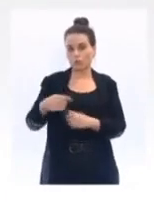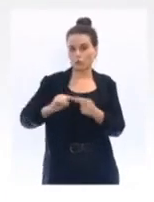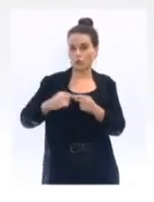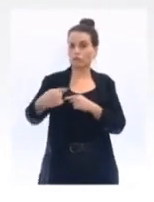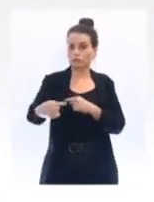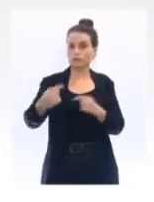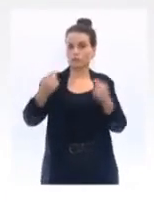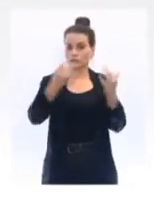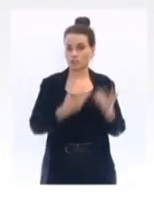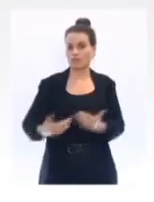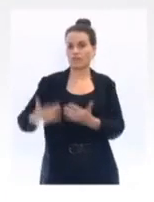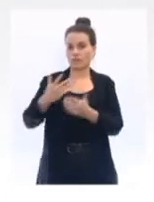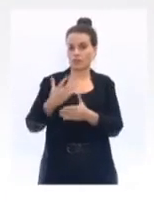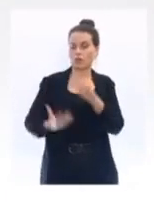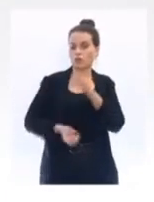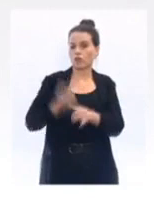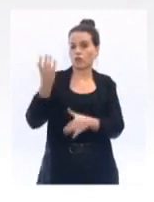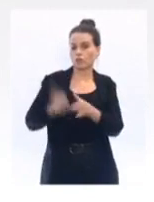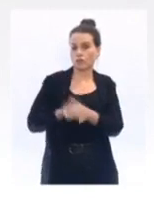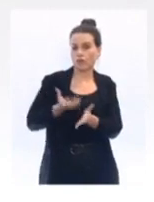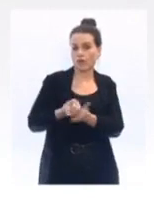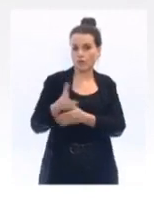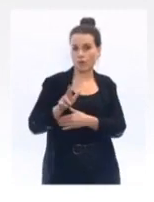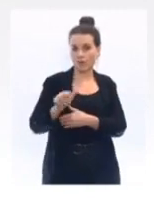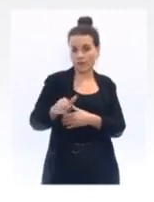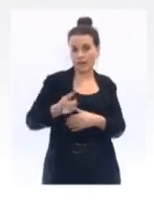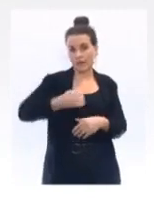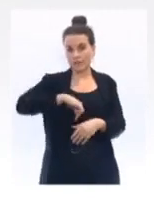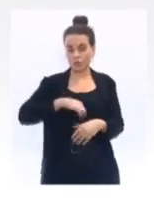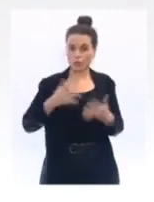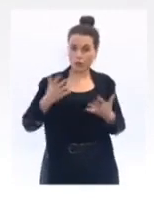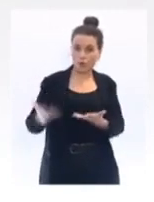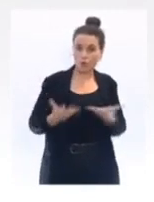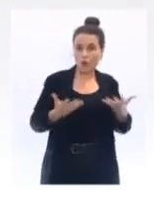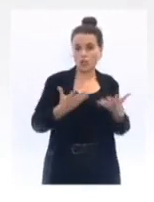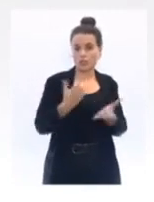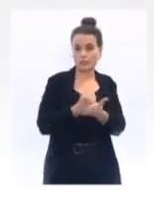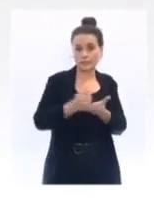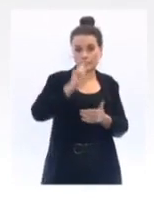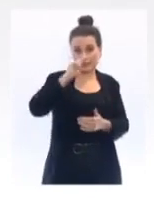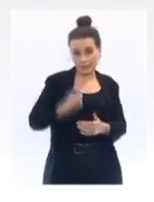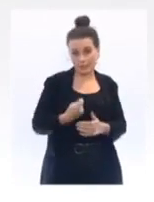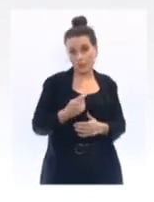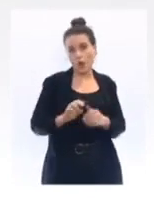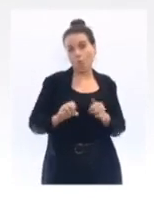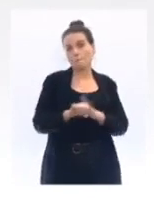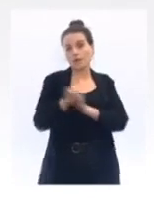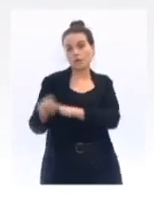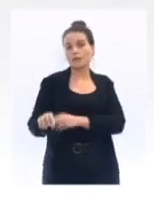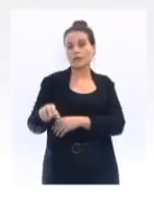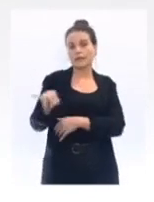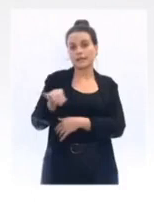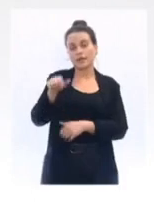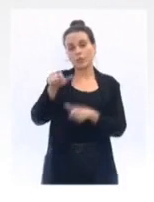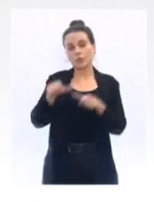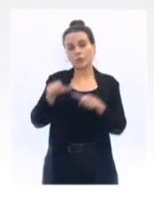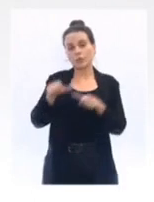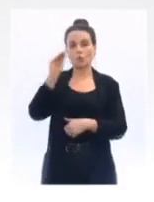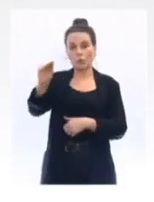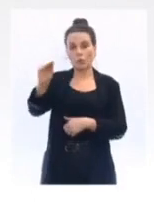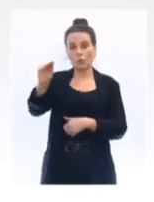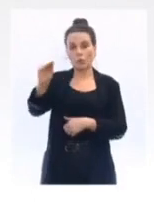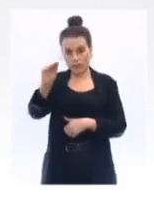personnels éducatifs de l'éducation nationale et des collectivités locales pour être testés sur le lieu scolaire ou non loin. L'école